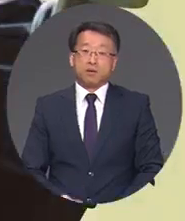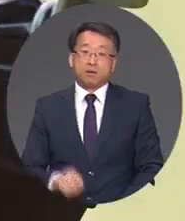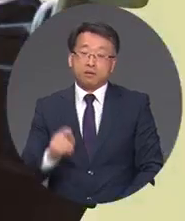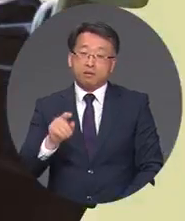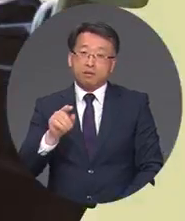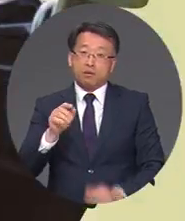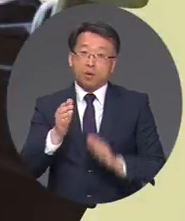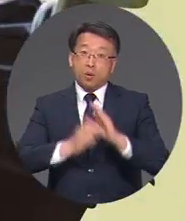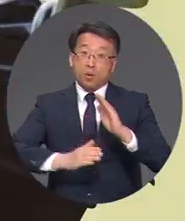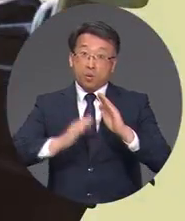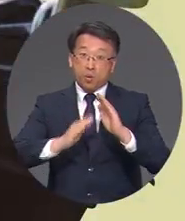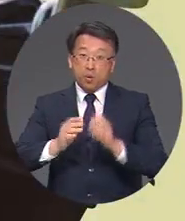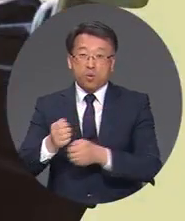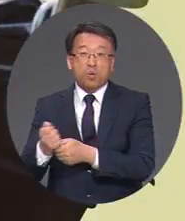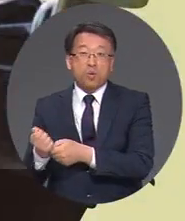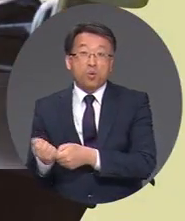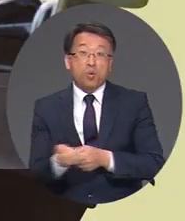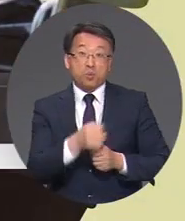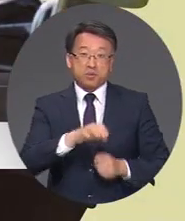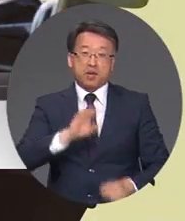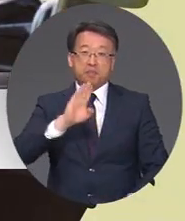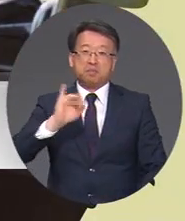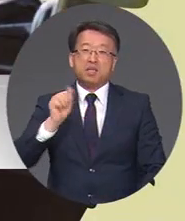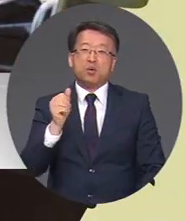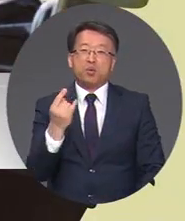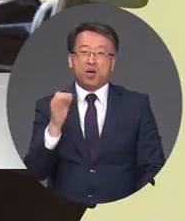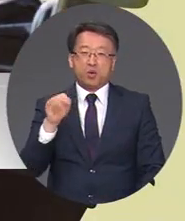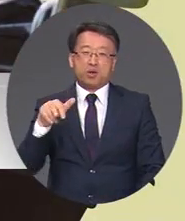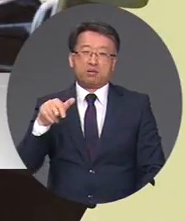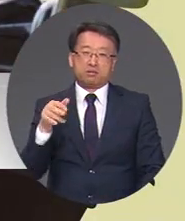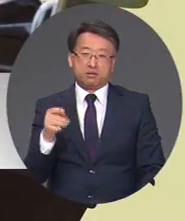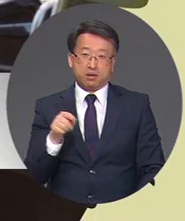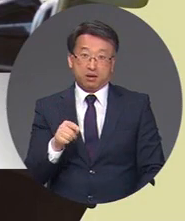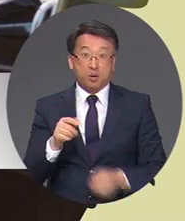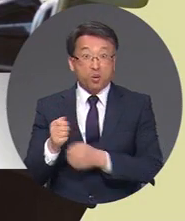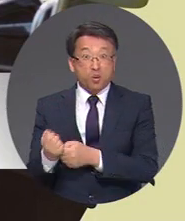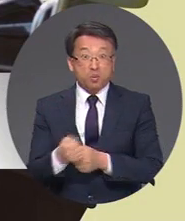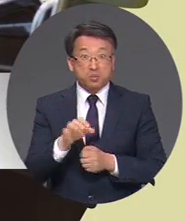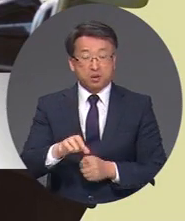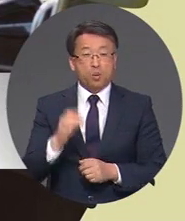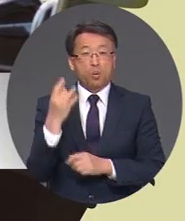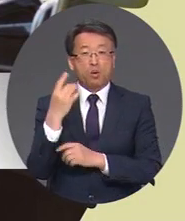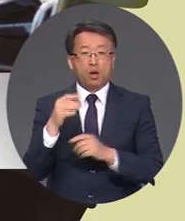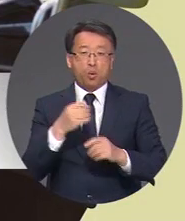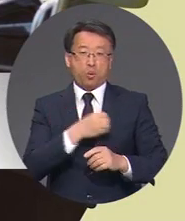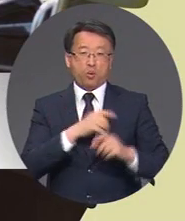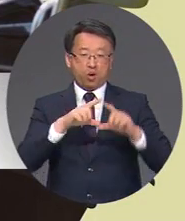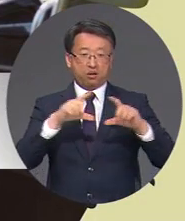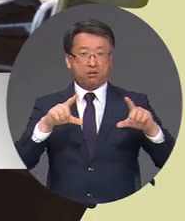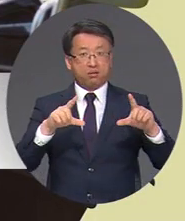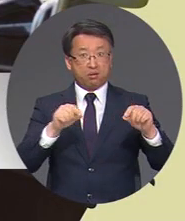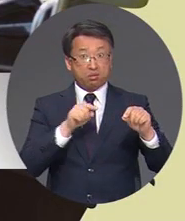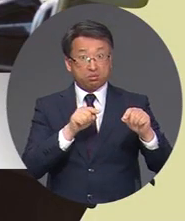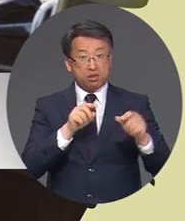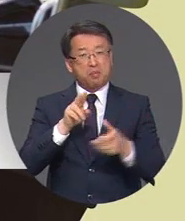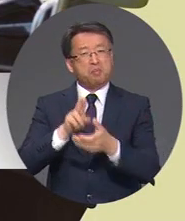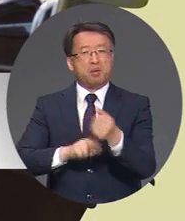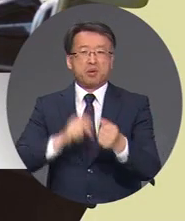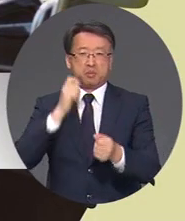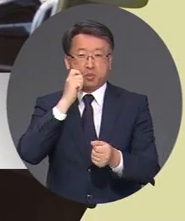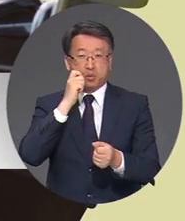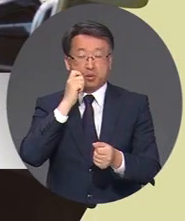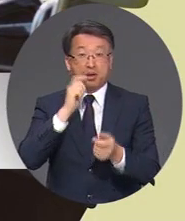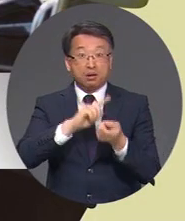퍼블릭 골프장, 그러니까 비회원제로 운영되는 대중 골프장은 법적으로 회원권을 판매할 수 없습니다. 대신